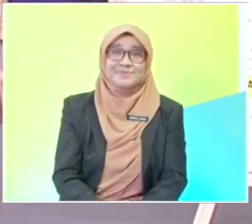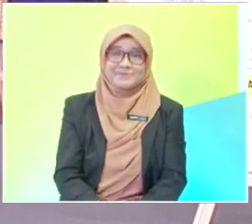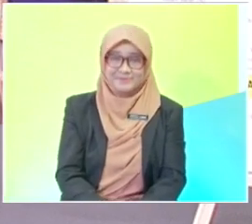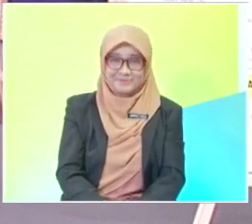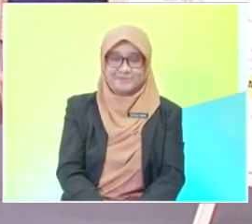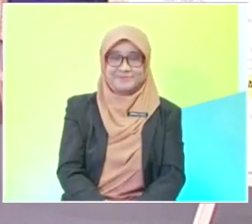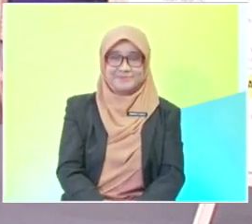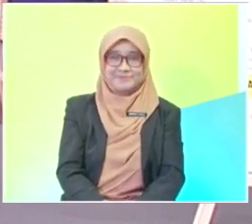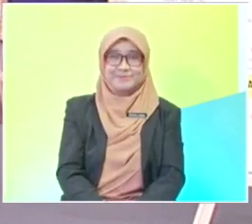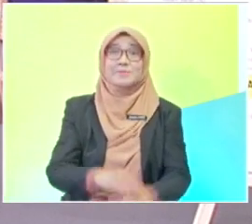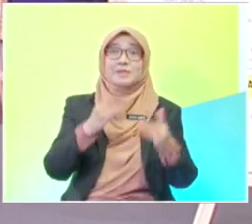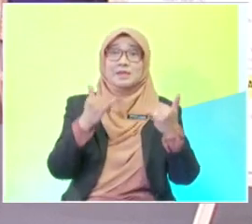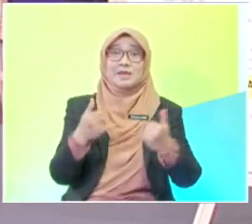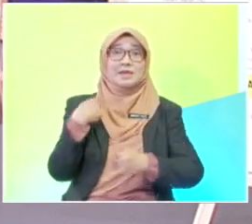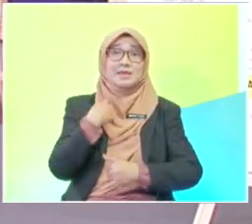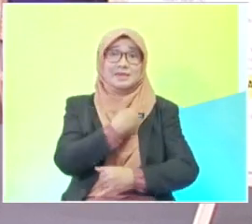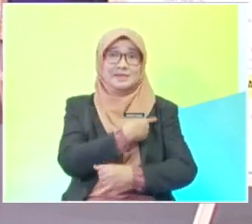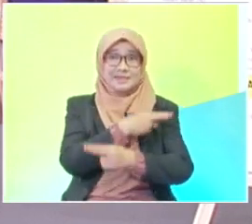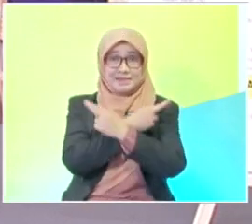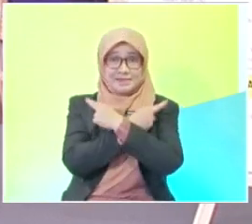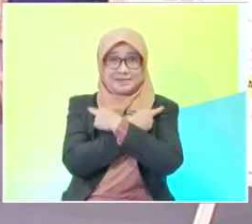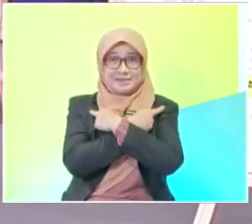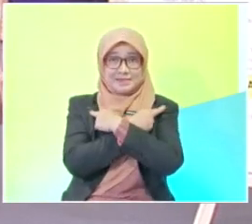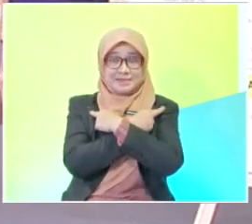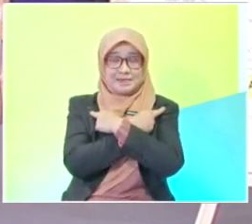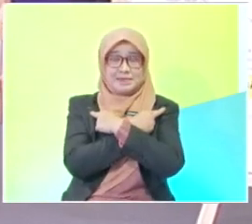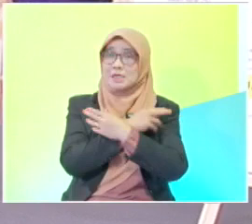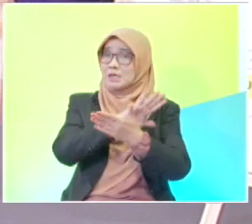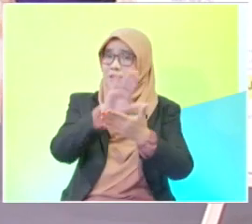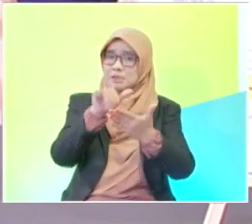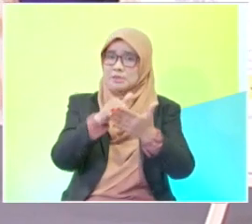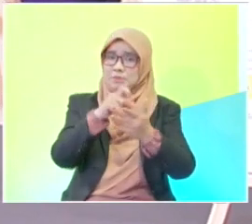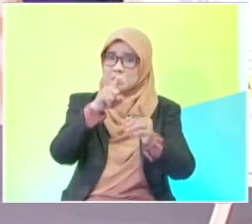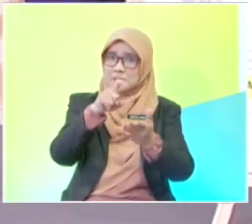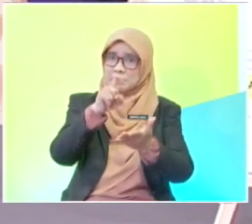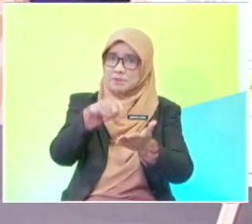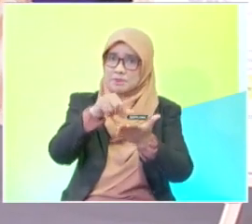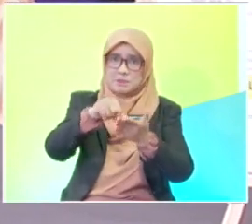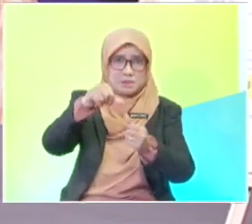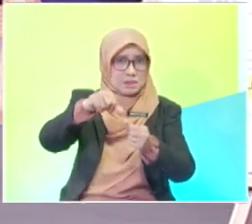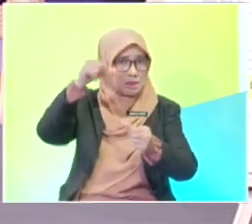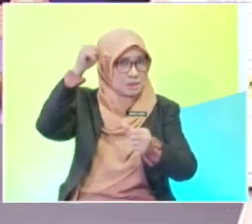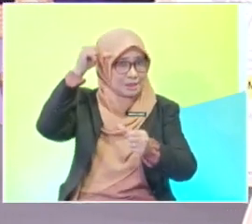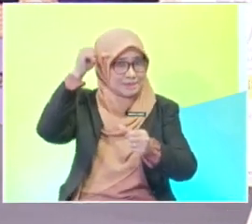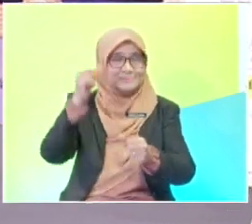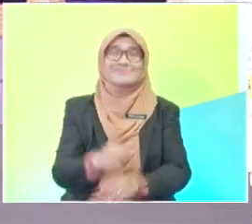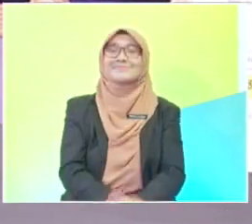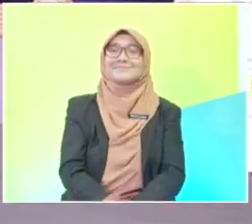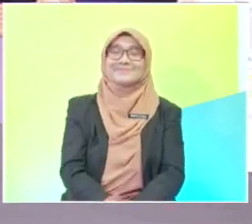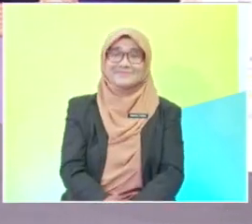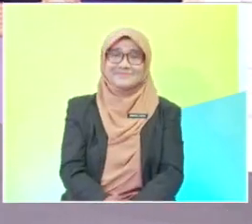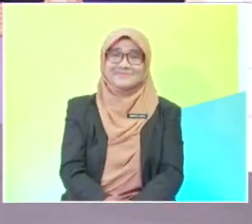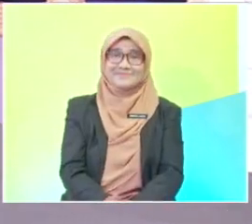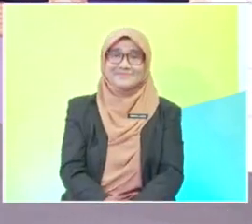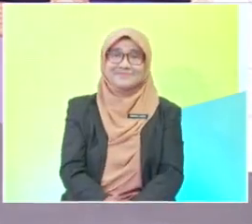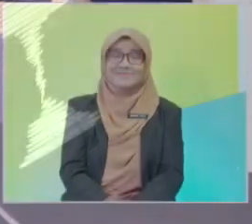belajar hari ini. Tapi sekarang kita akan berehat sebentar. Sambil kita berehat tu, ingat-ingat balik apa yang Cikgu Nisa telah ajar tadi. Terus bersama kami di Didik TV